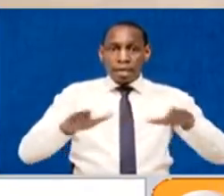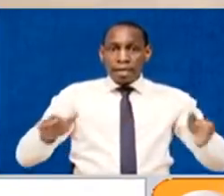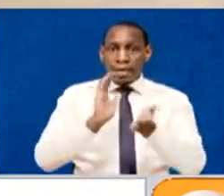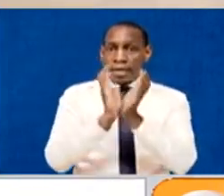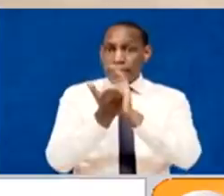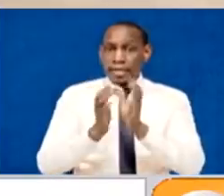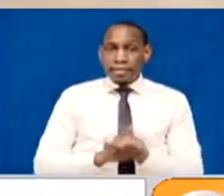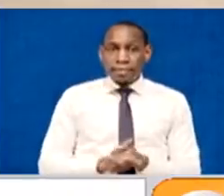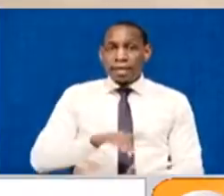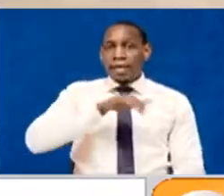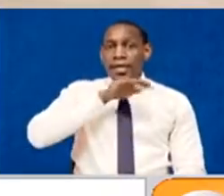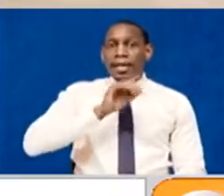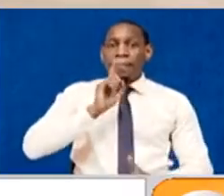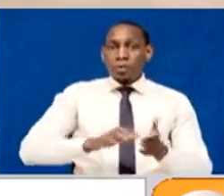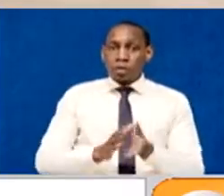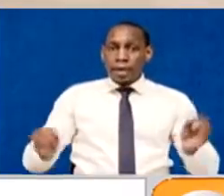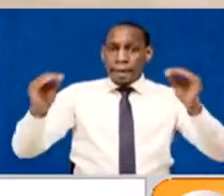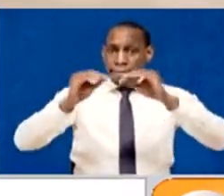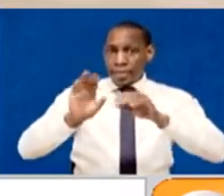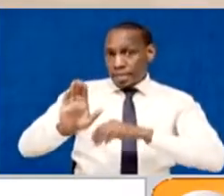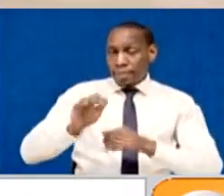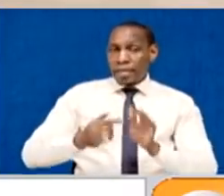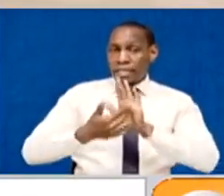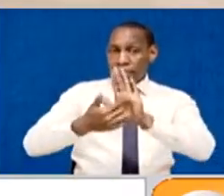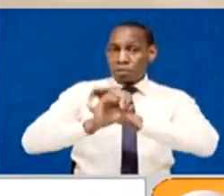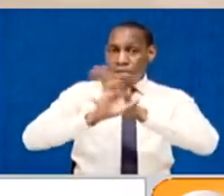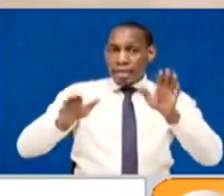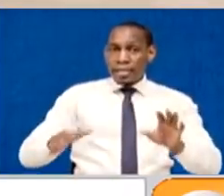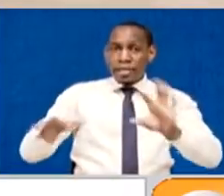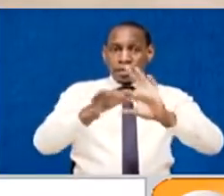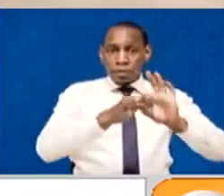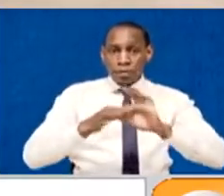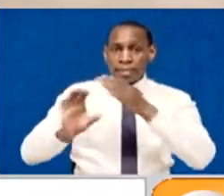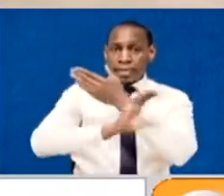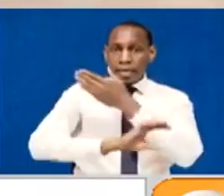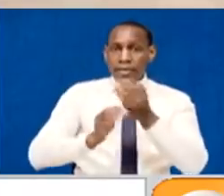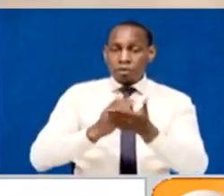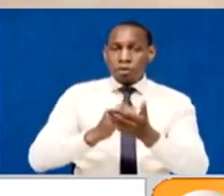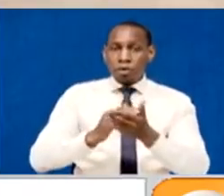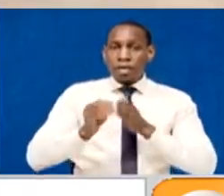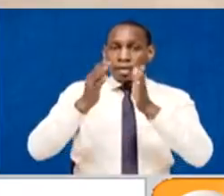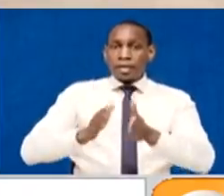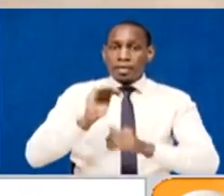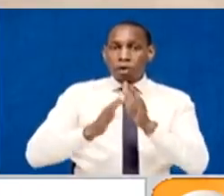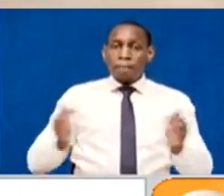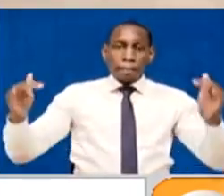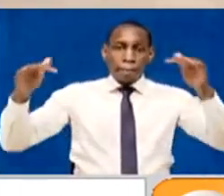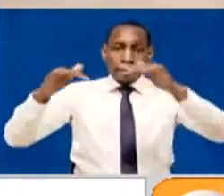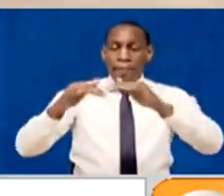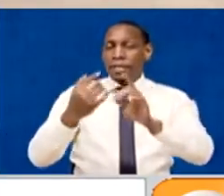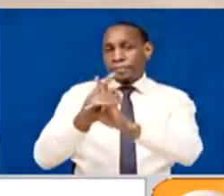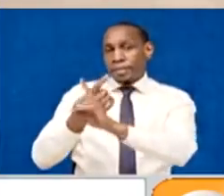wa Kasarani. Raila amesema kwamba mkutano huo utadhihirisha umoja wa kitaifa kwani utahudhuriwa na viongozi kutoka